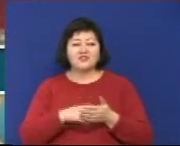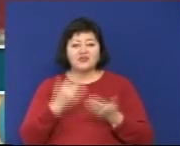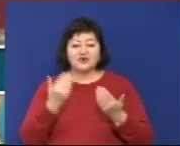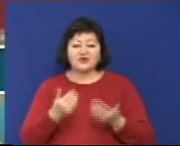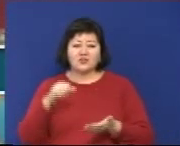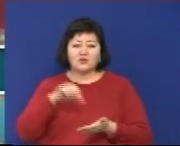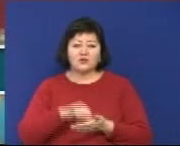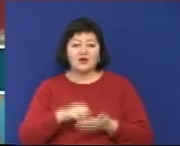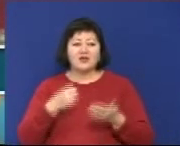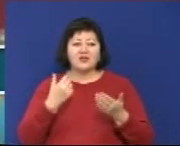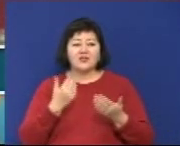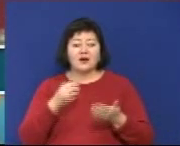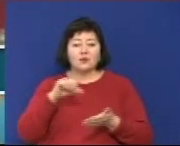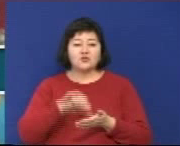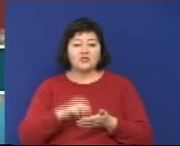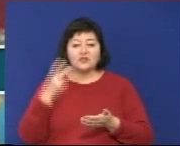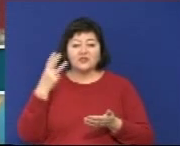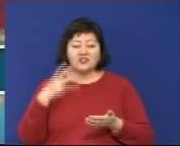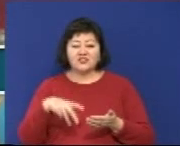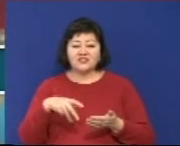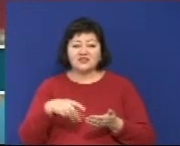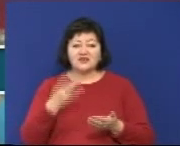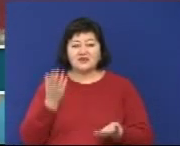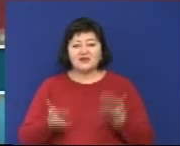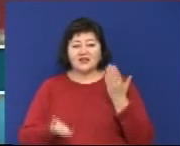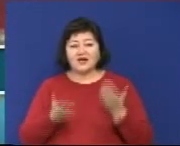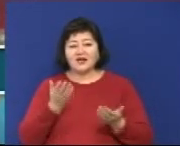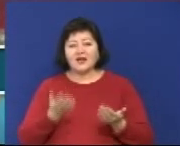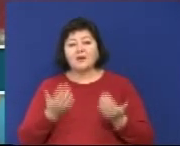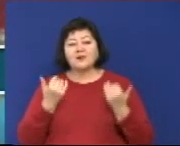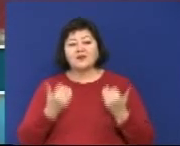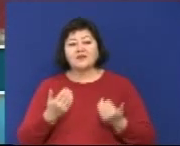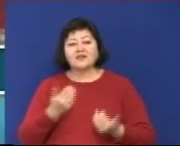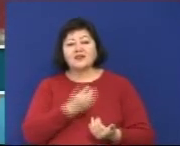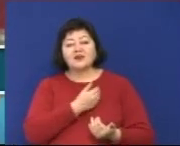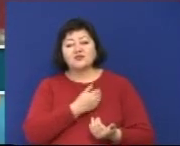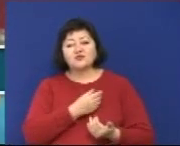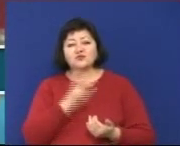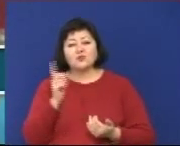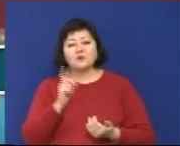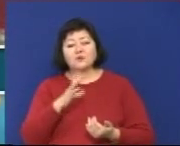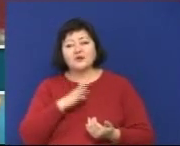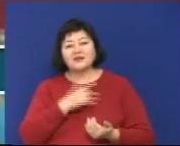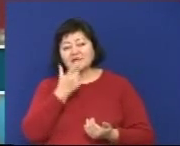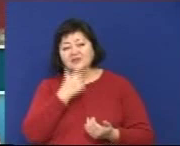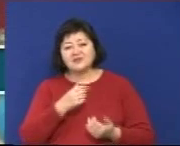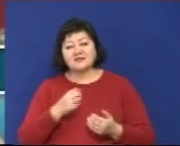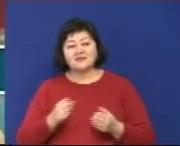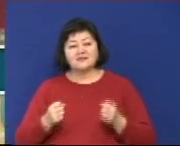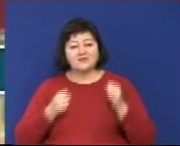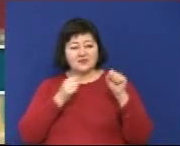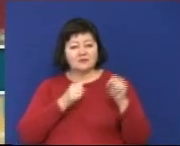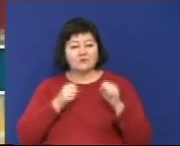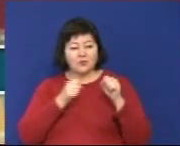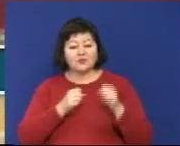весовой категории 30 килограммов от имени Бородулихинского района. Я хочу пожелать красивых боев. Пусть покажут все, чему научились в спортивном зале.